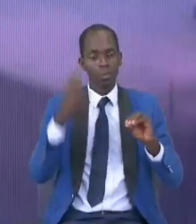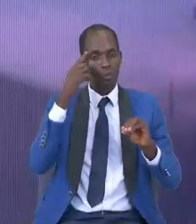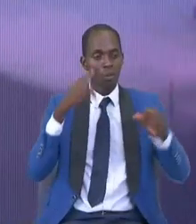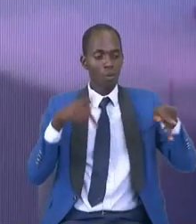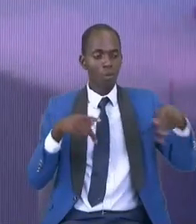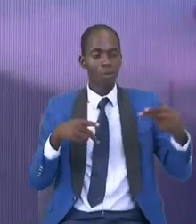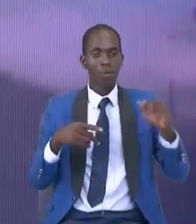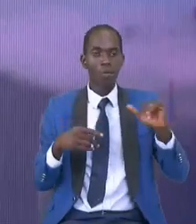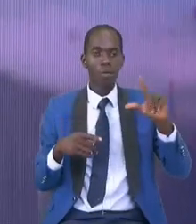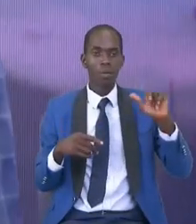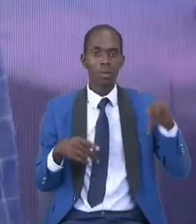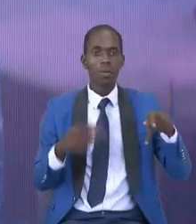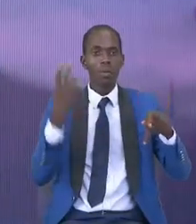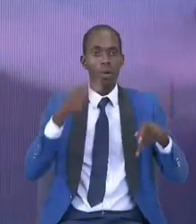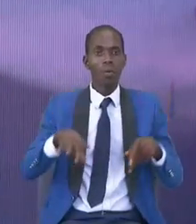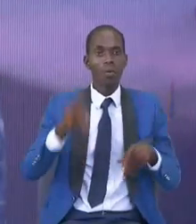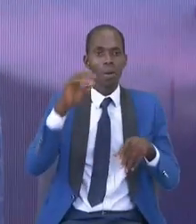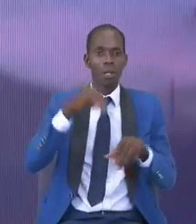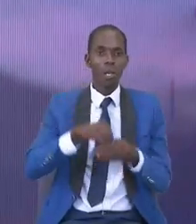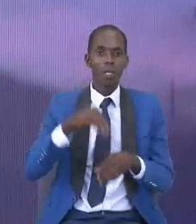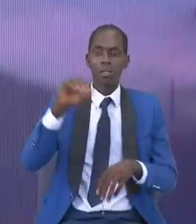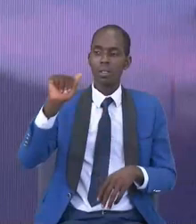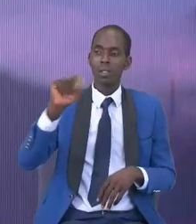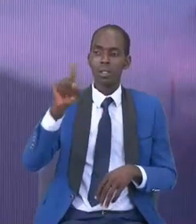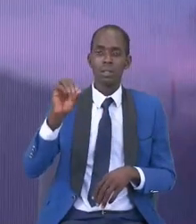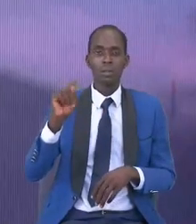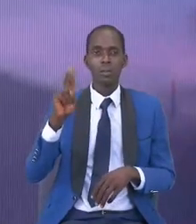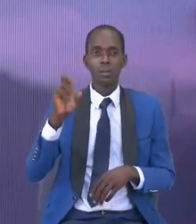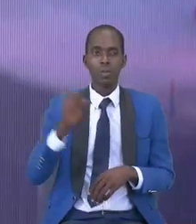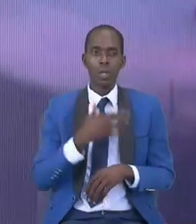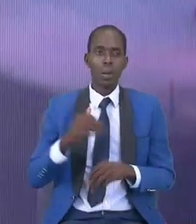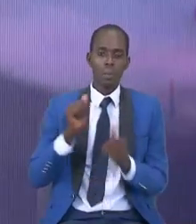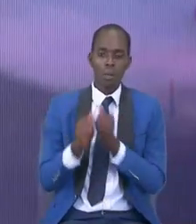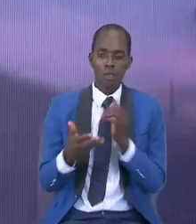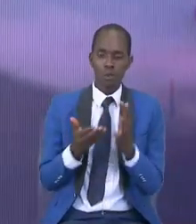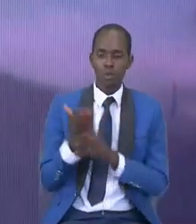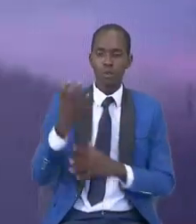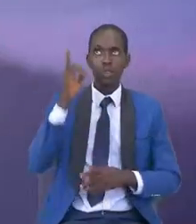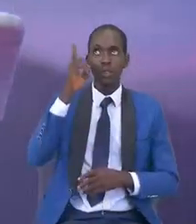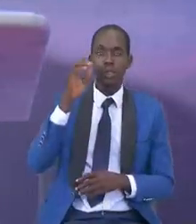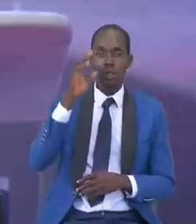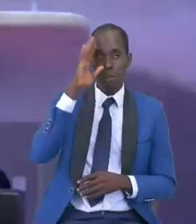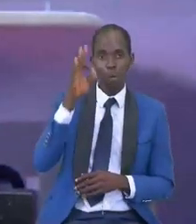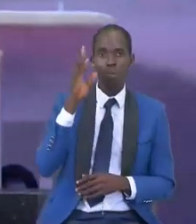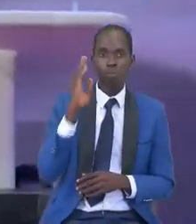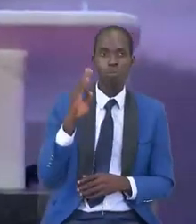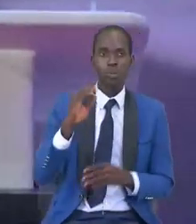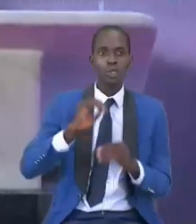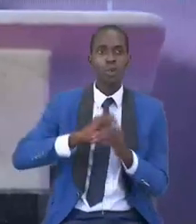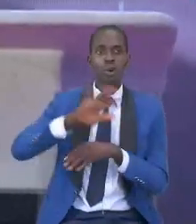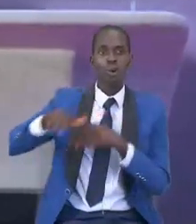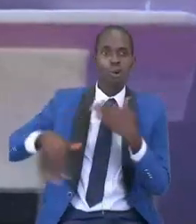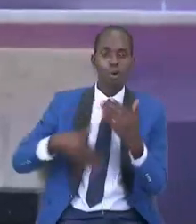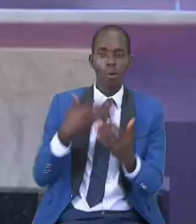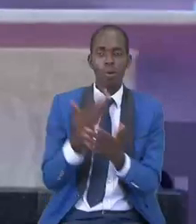Verset 40 dit, Philippe se retrouva dans Azote d'où il alla jusqu'à Césarée en évangélisant toutes les